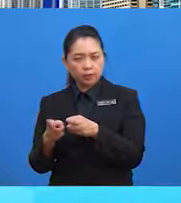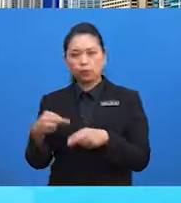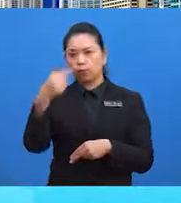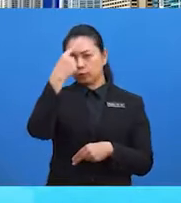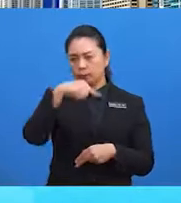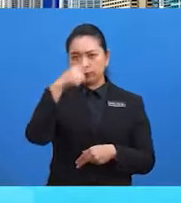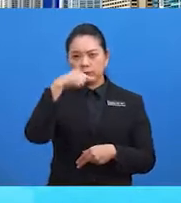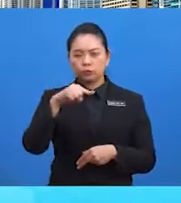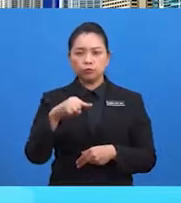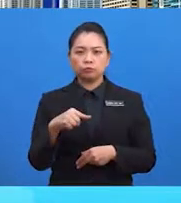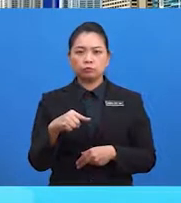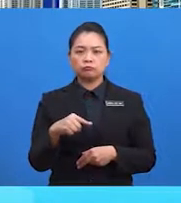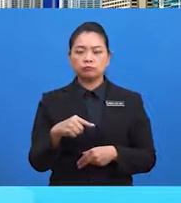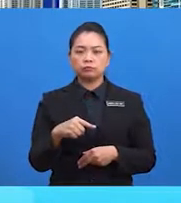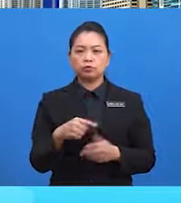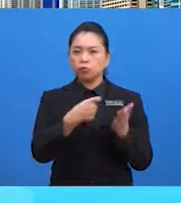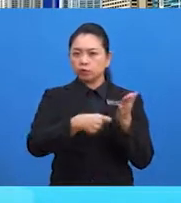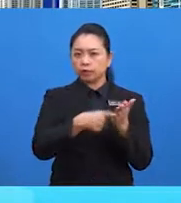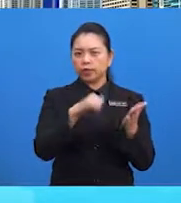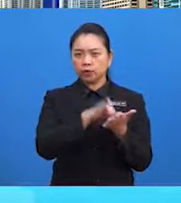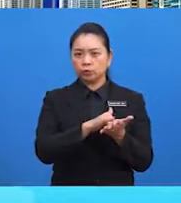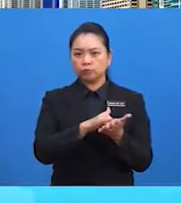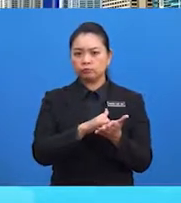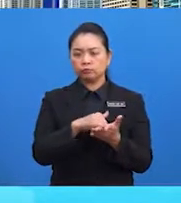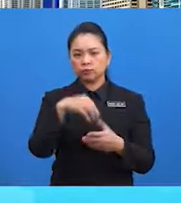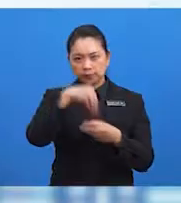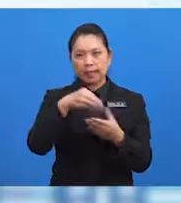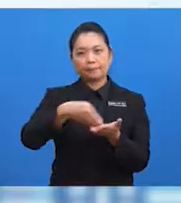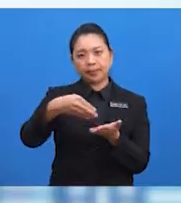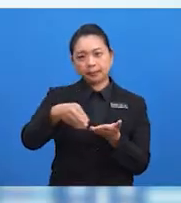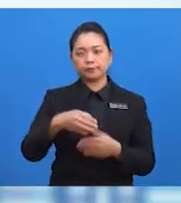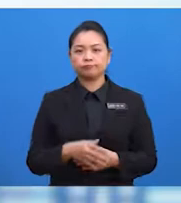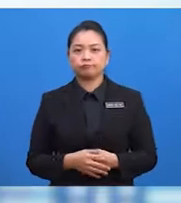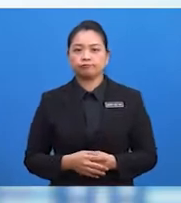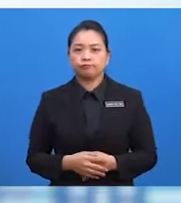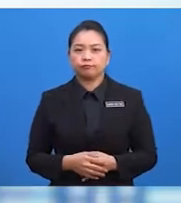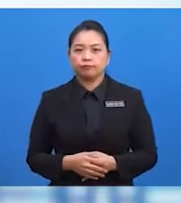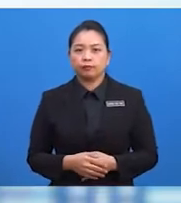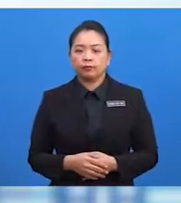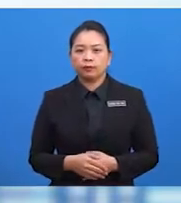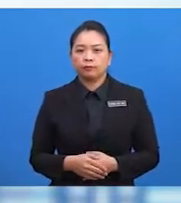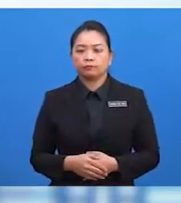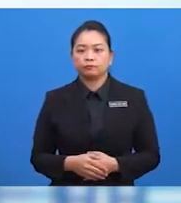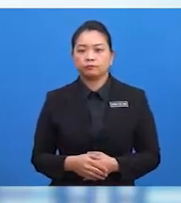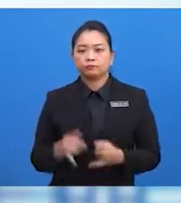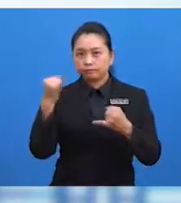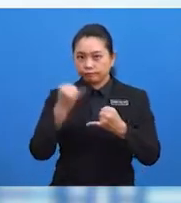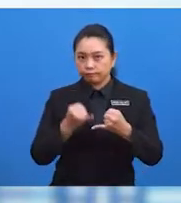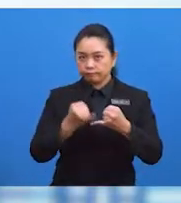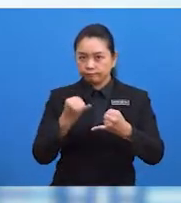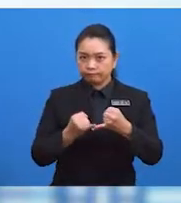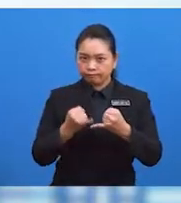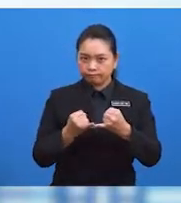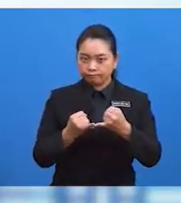memperuntukkan hasil tersebut dalam perbelanjaan kerajaan. Di akhir pembelajaran, murid-murid